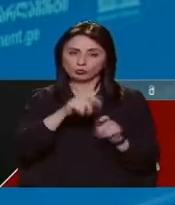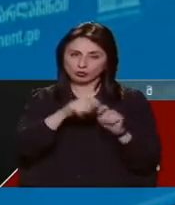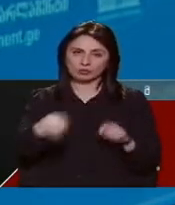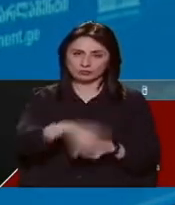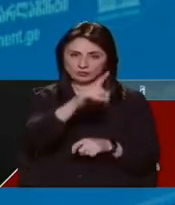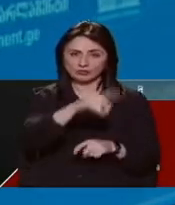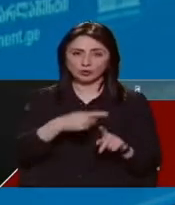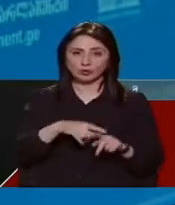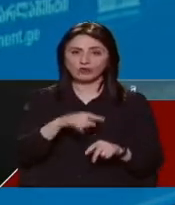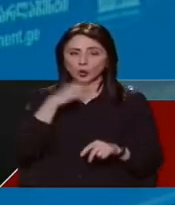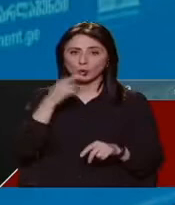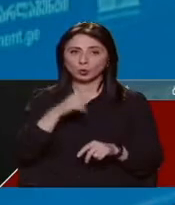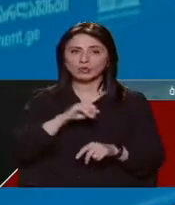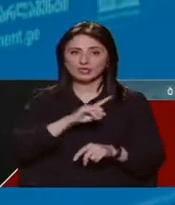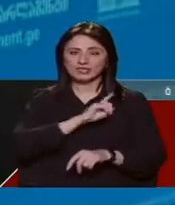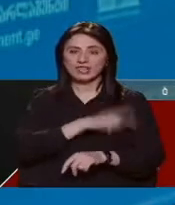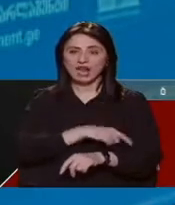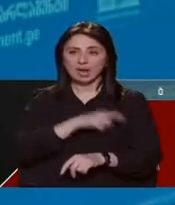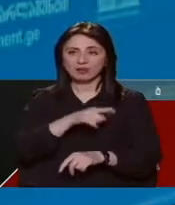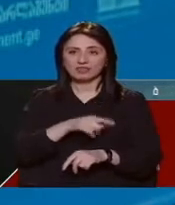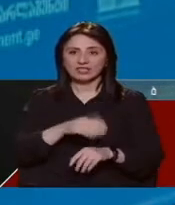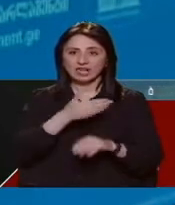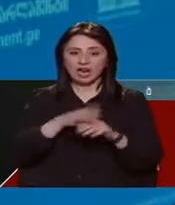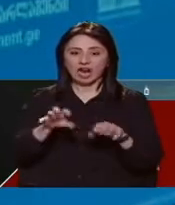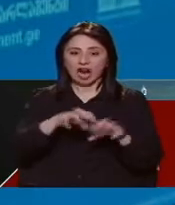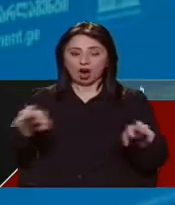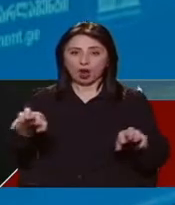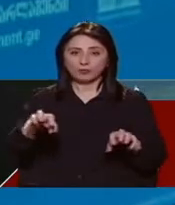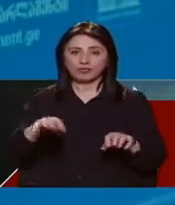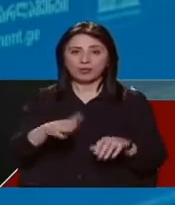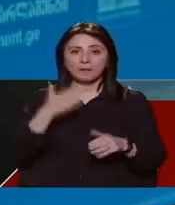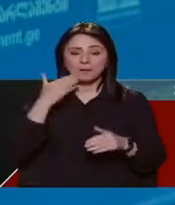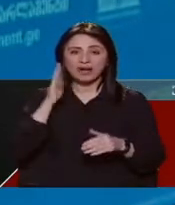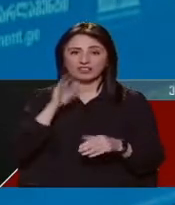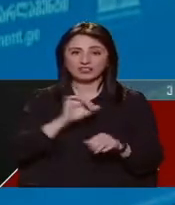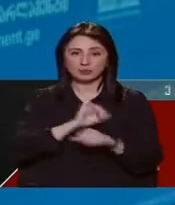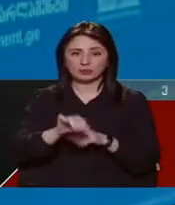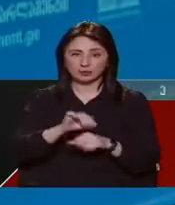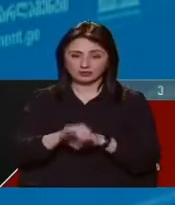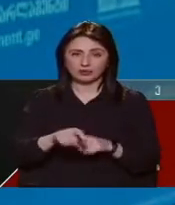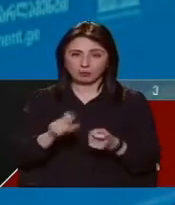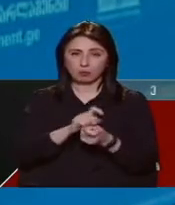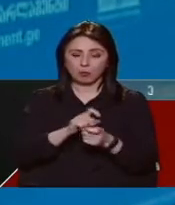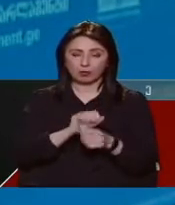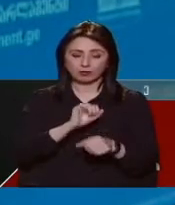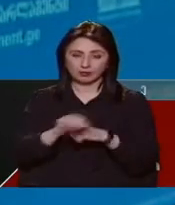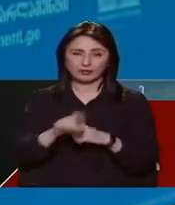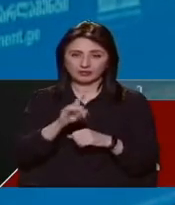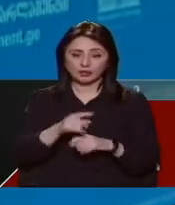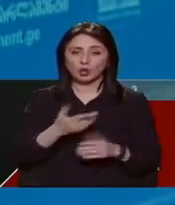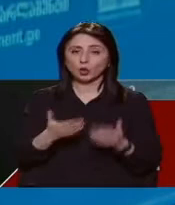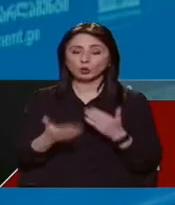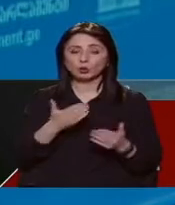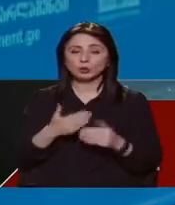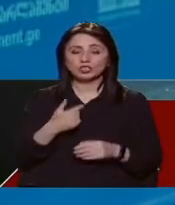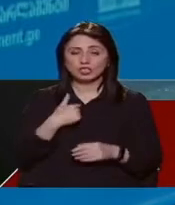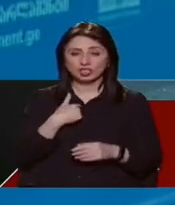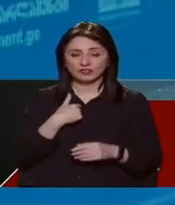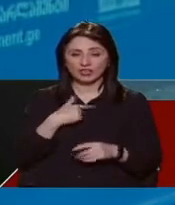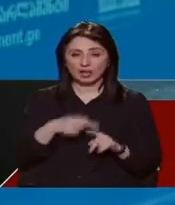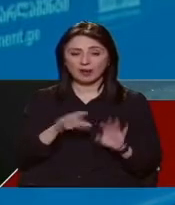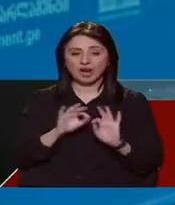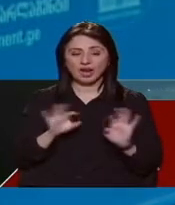გასახსნილი, იმიტომ რომ ეს რუსეთის ძალებს დაყოფდა და უფრო მარტივი იქნებოდა ამ ბოროტებასთან გამკლავება. თუმცა ჩვენ